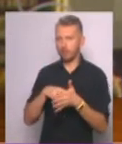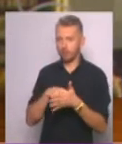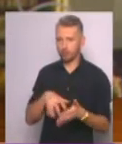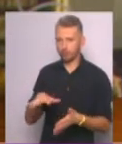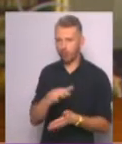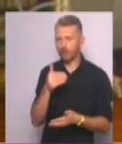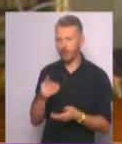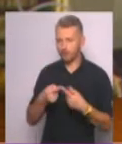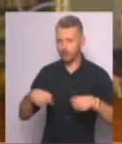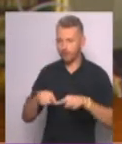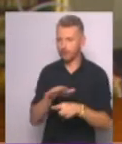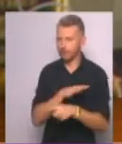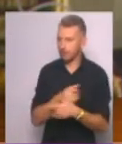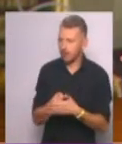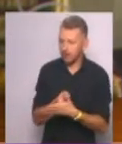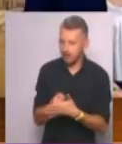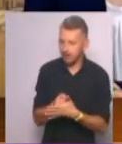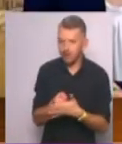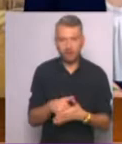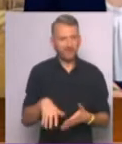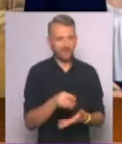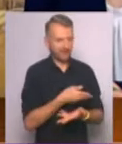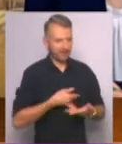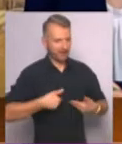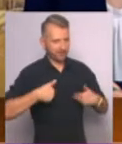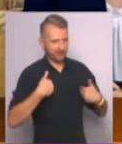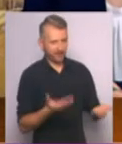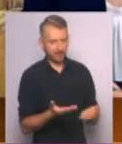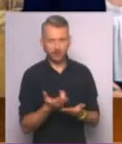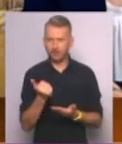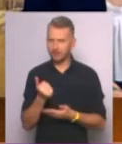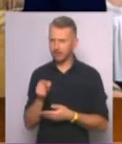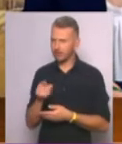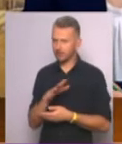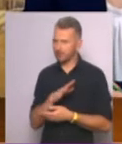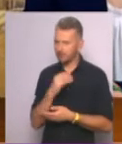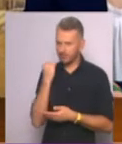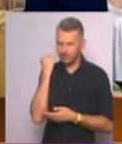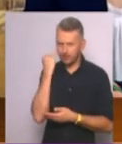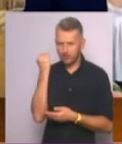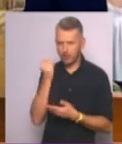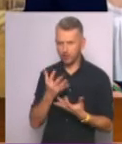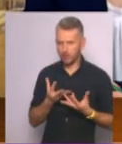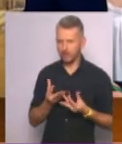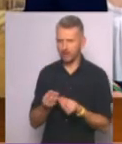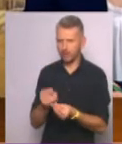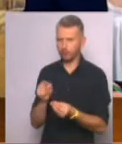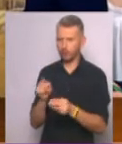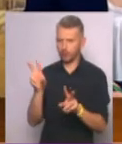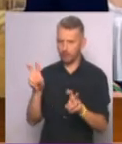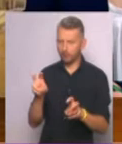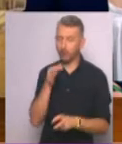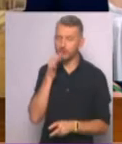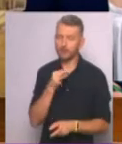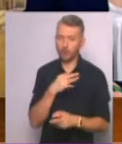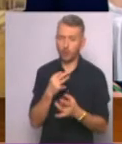фракція була, власне, так, такою... Всіх нас привітати, так. Да. Ідейним таким, ідейно надихала саме на цю тему.